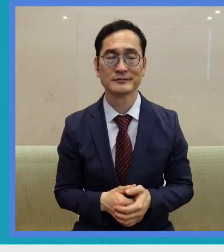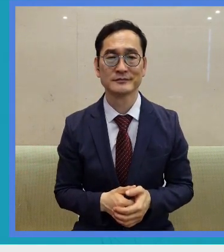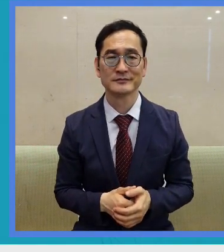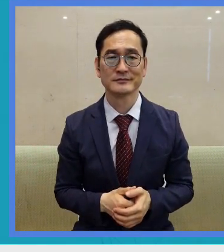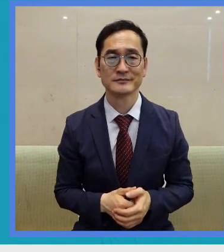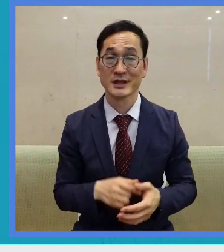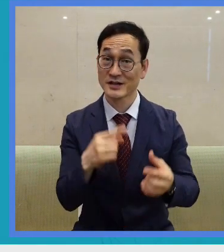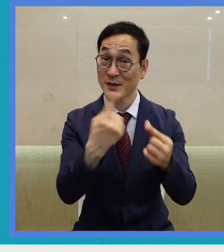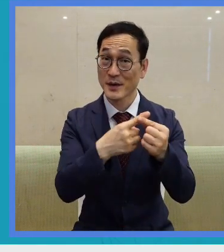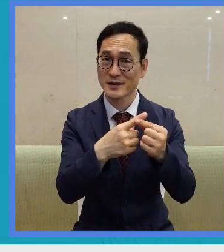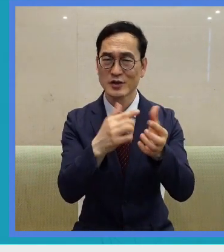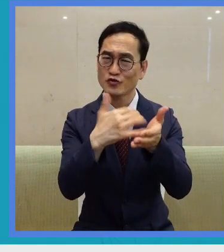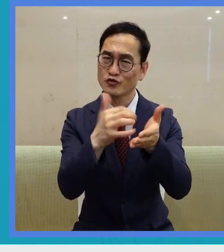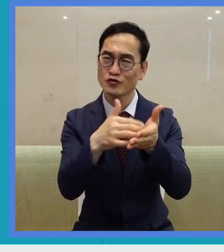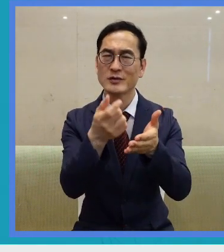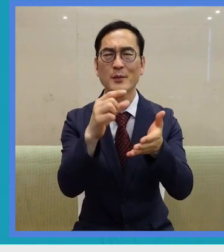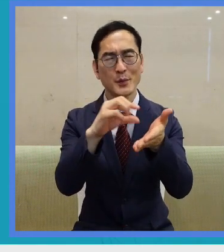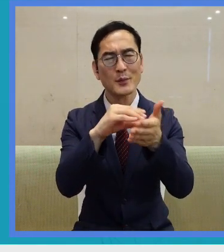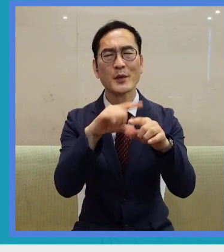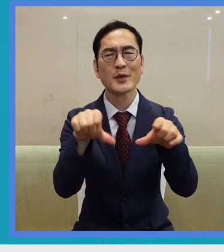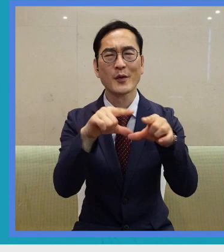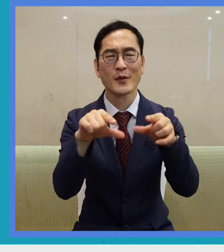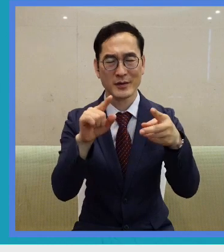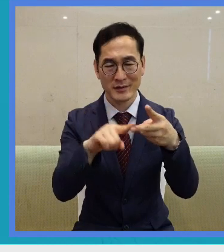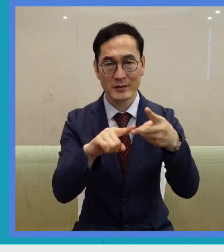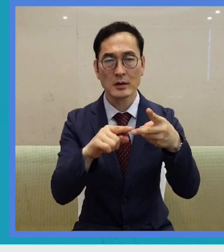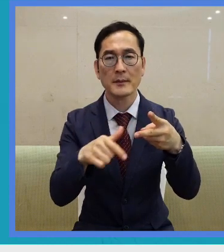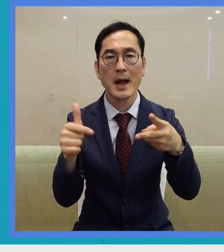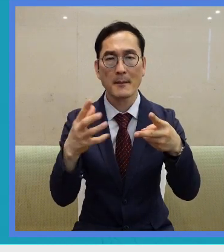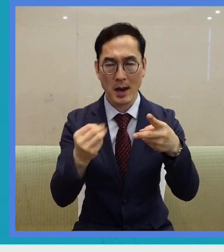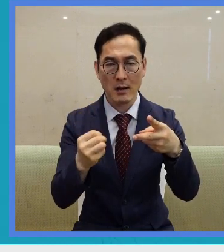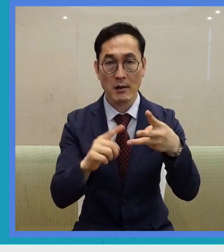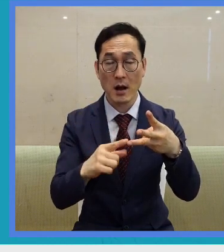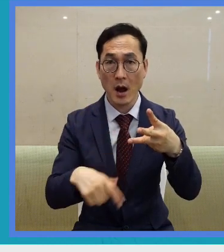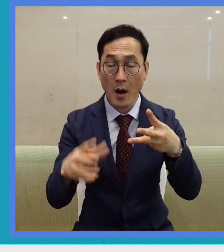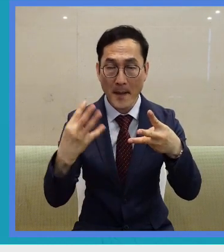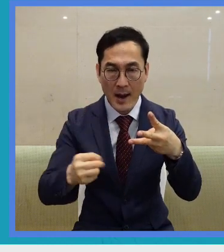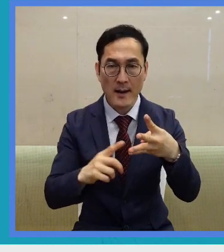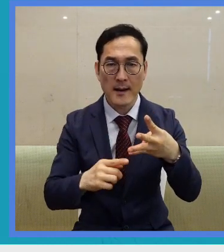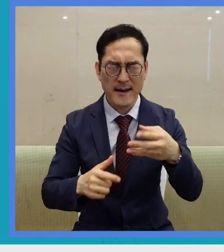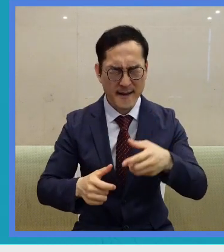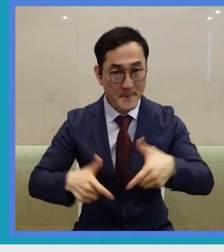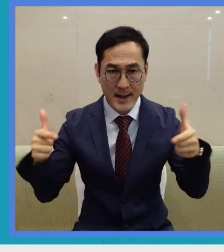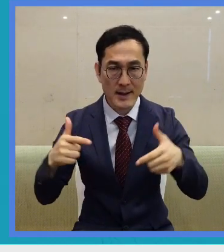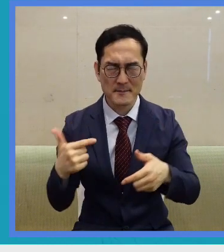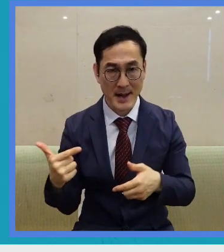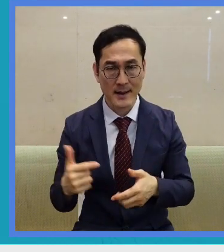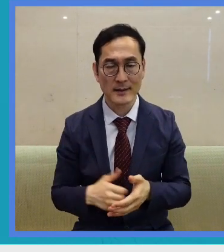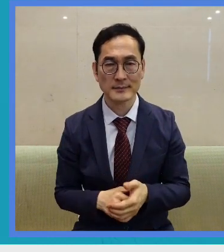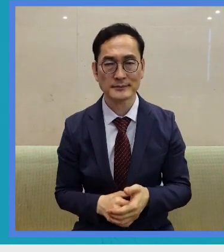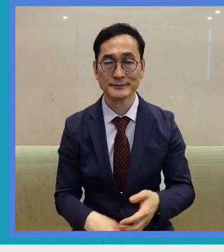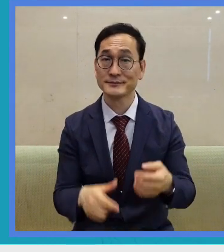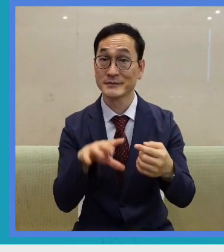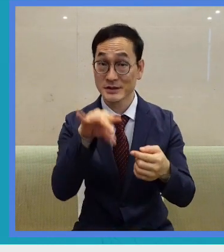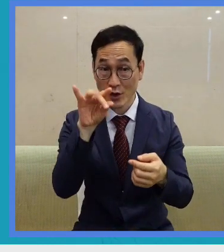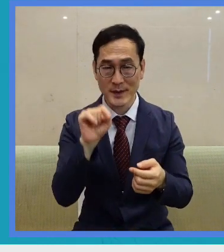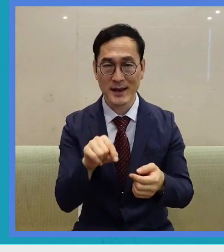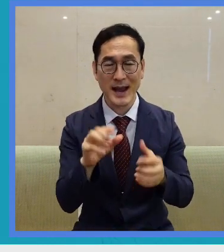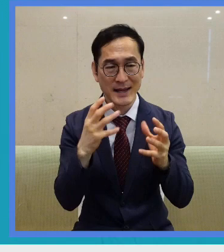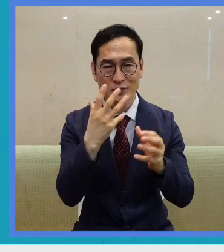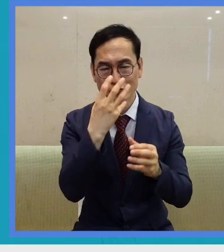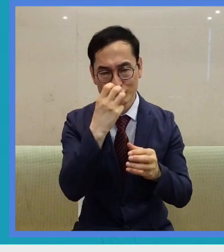보시는 그 빅나디가 얘기를 한 거는 일단 그러니까 코로나 초기에 아이들은 정말 우울하다. 우울 증상은